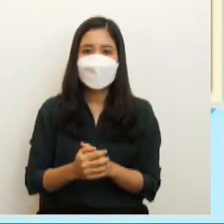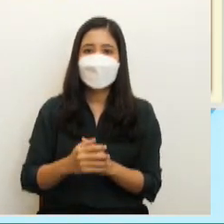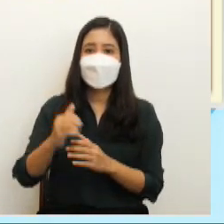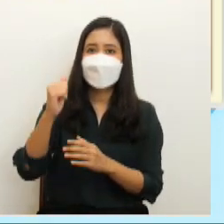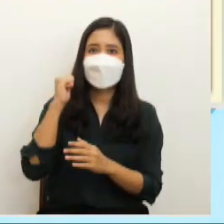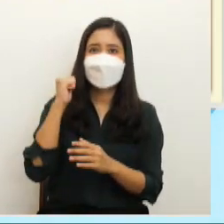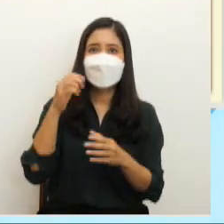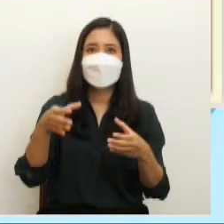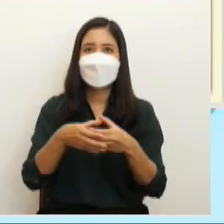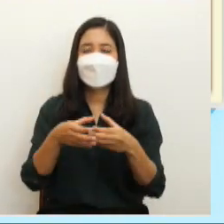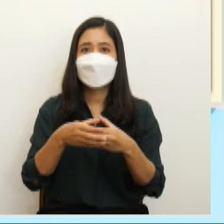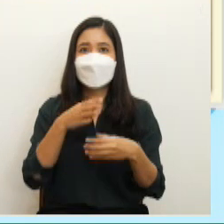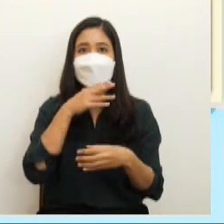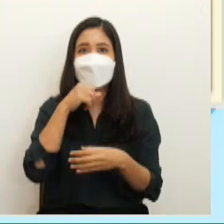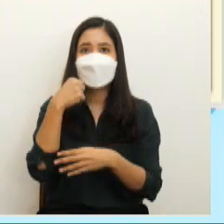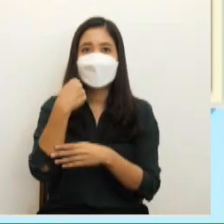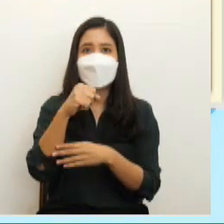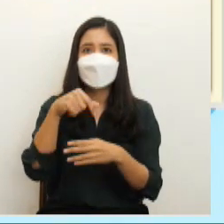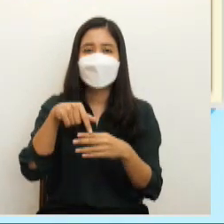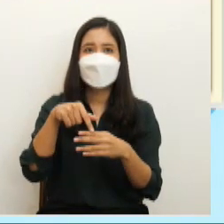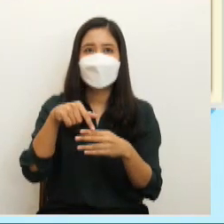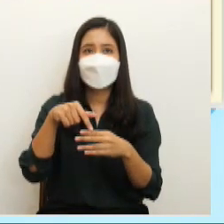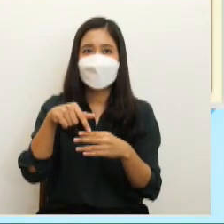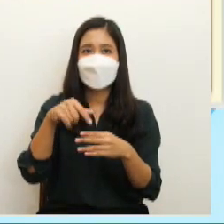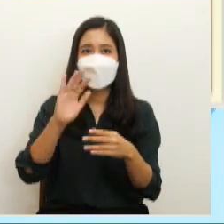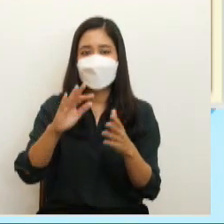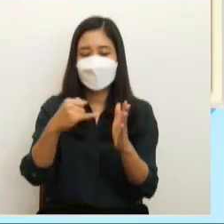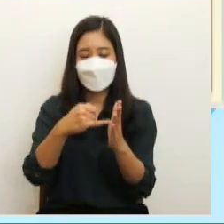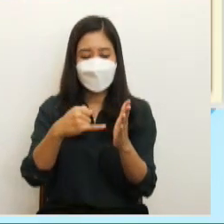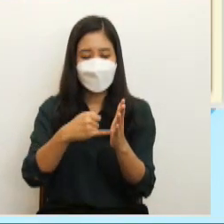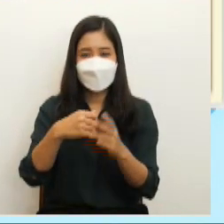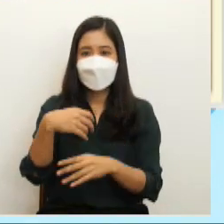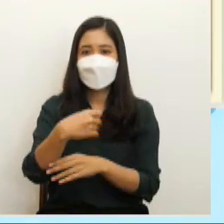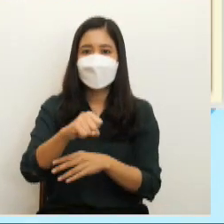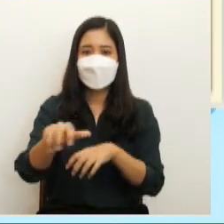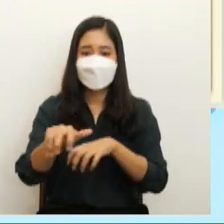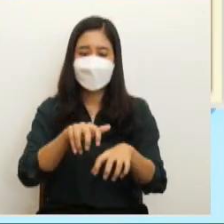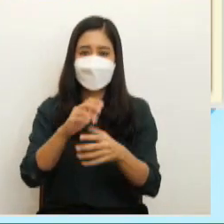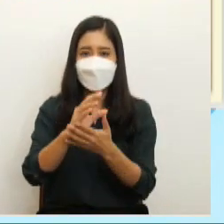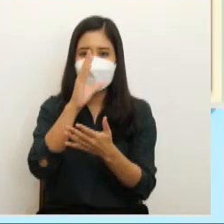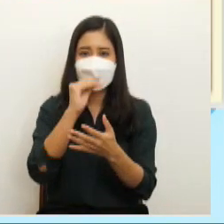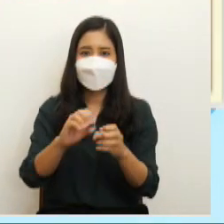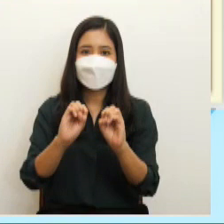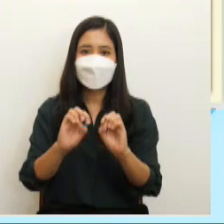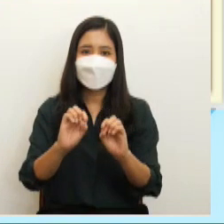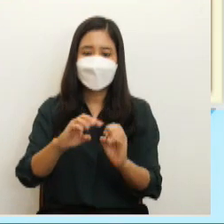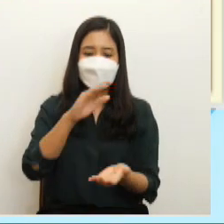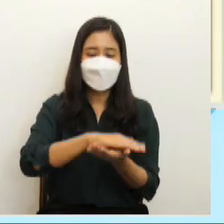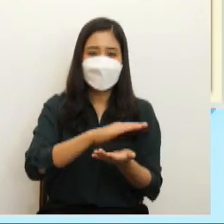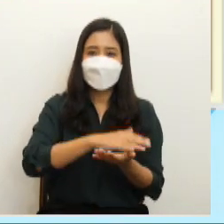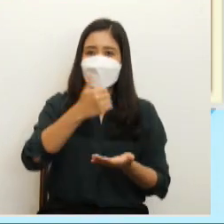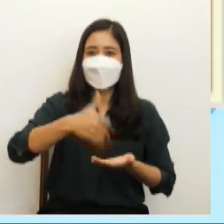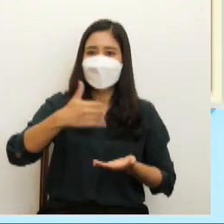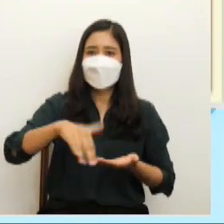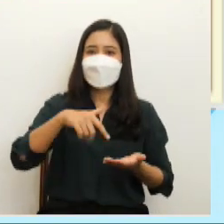วัดนะครับสถานศึกษาใน4จังหวัดก็กลายเป็นสถานศึกษา10จังหวัดนะครับก็จัดการเรียนการสอนในโรงเรียนไม่ได้แต่ผมมี